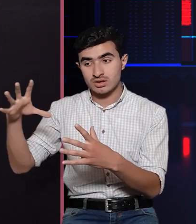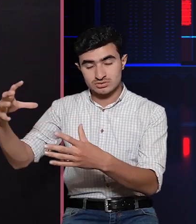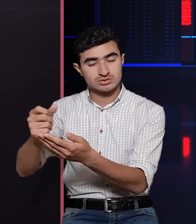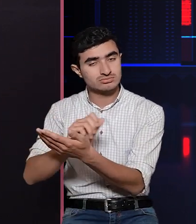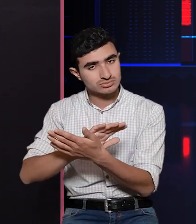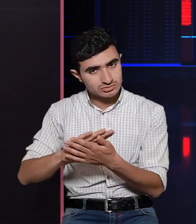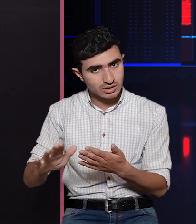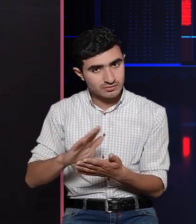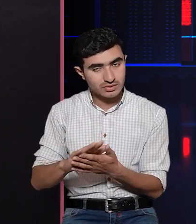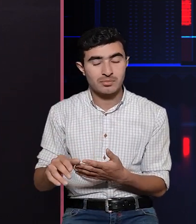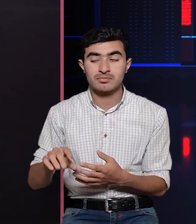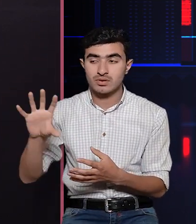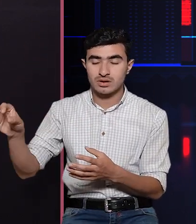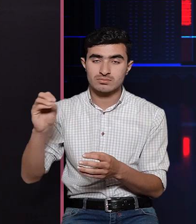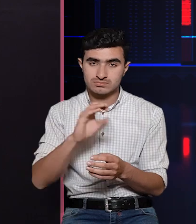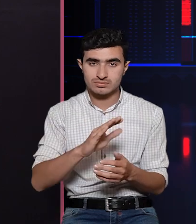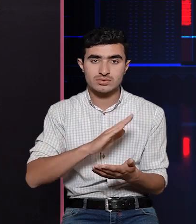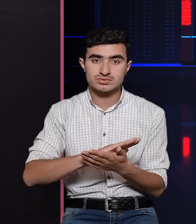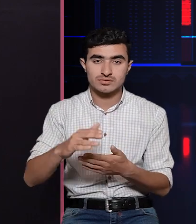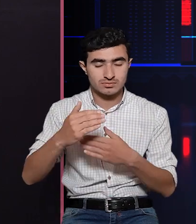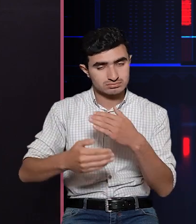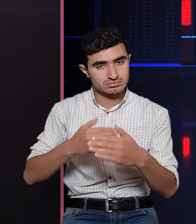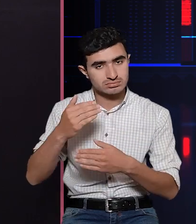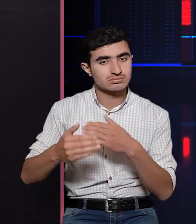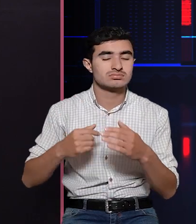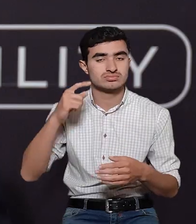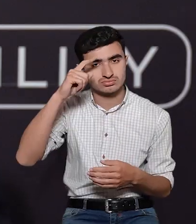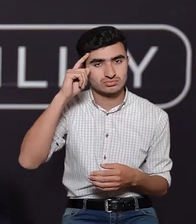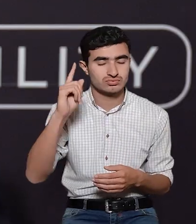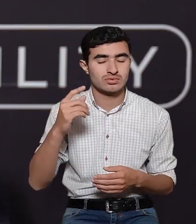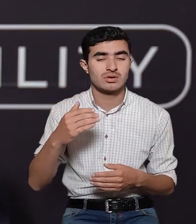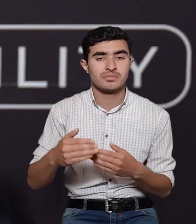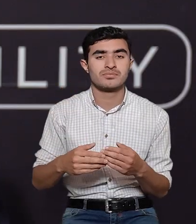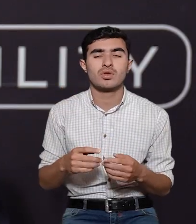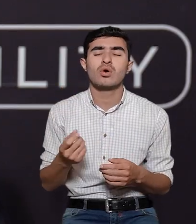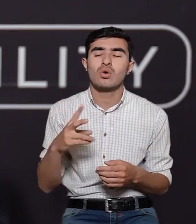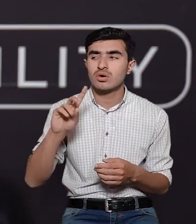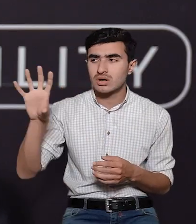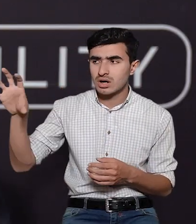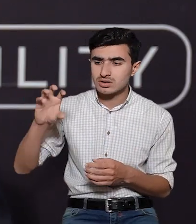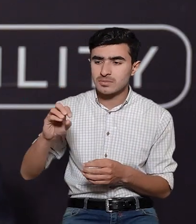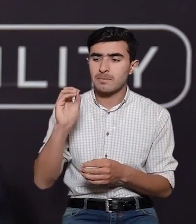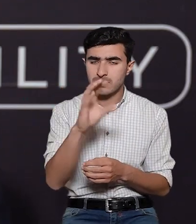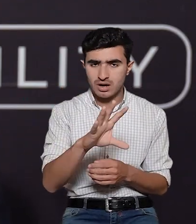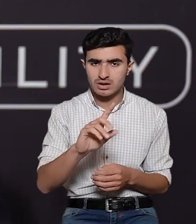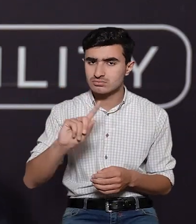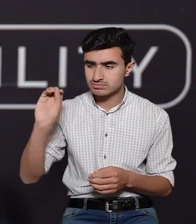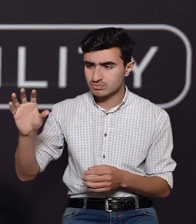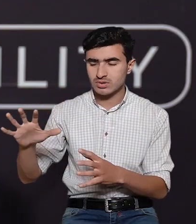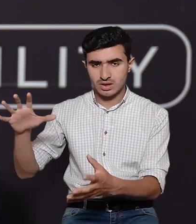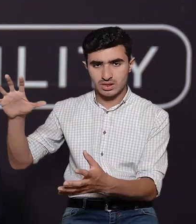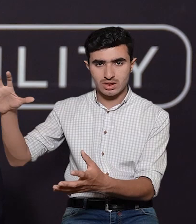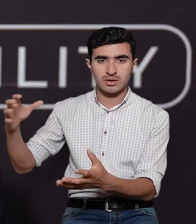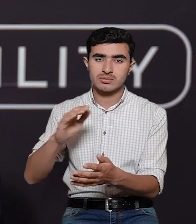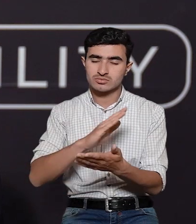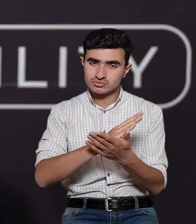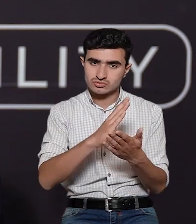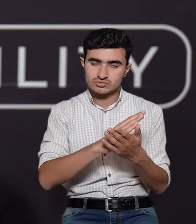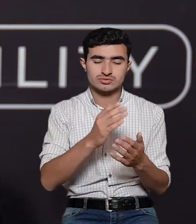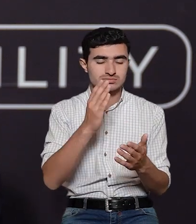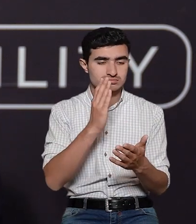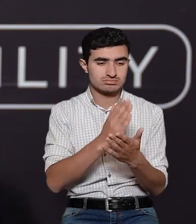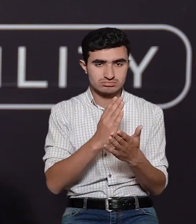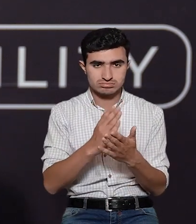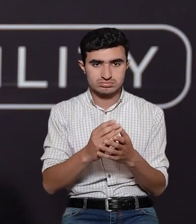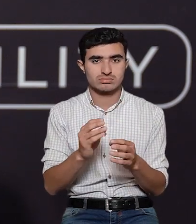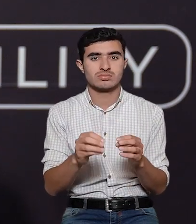بامقصد استعمال کر رہے ہوں گے، یا ویسٹ ٹو انرجی کے لیے، یا ان کو آپ جس طریقے سے بھی ویسٹ کی سارٹنگ آؤٹ کر کے مختلف طریقوں سے استعمال